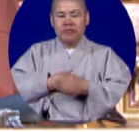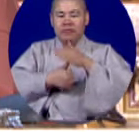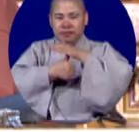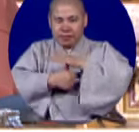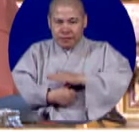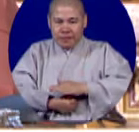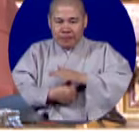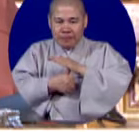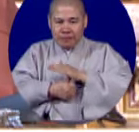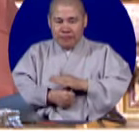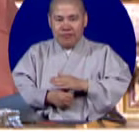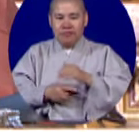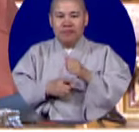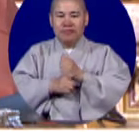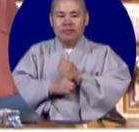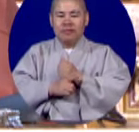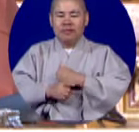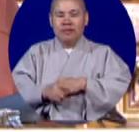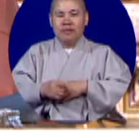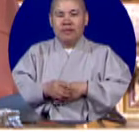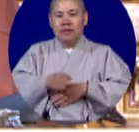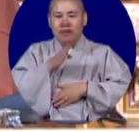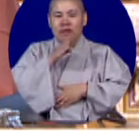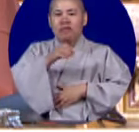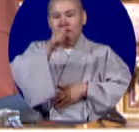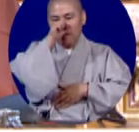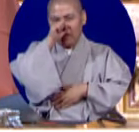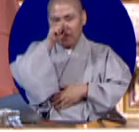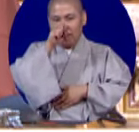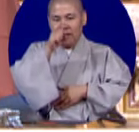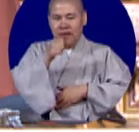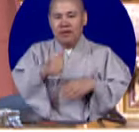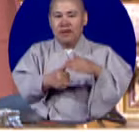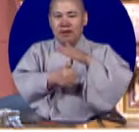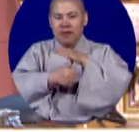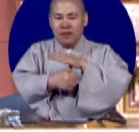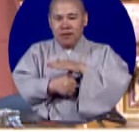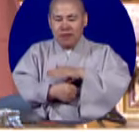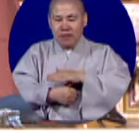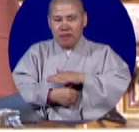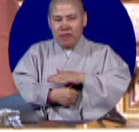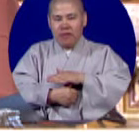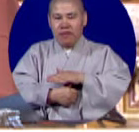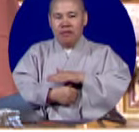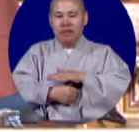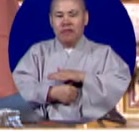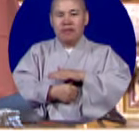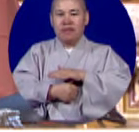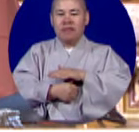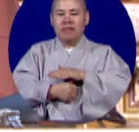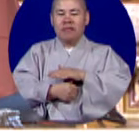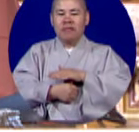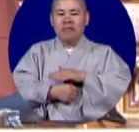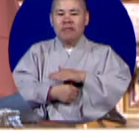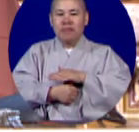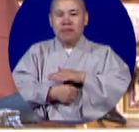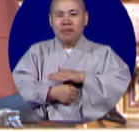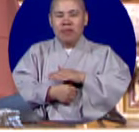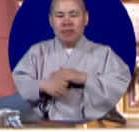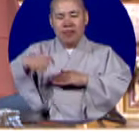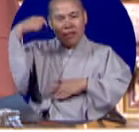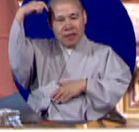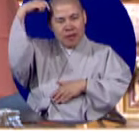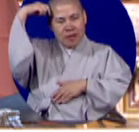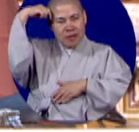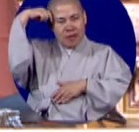것도 참 좋은 게, 인욕을 그